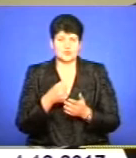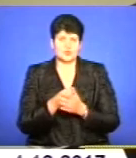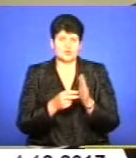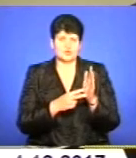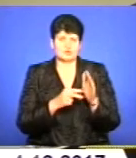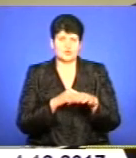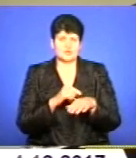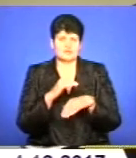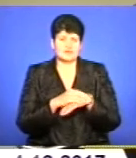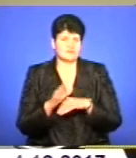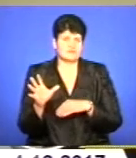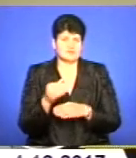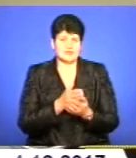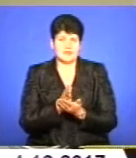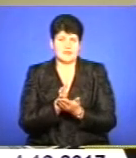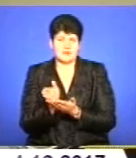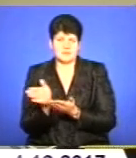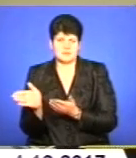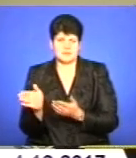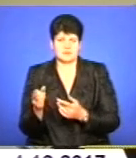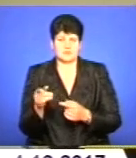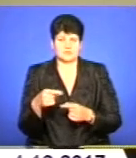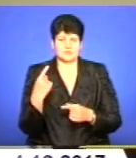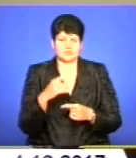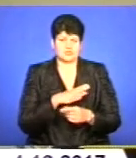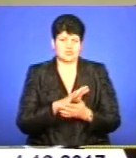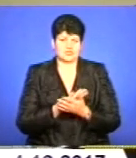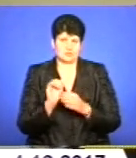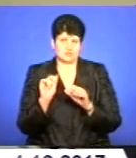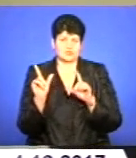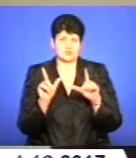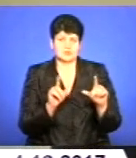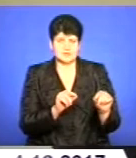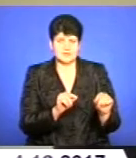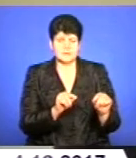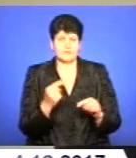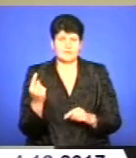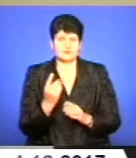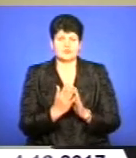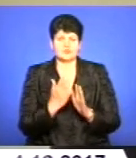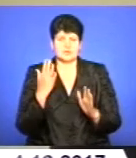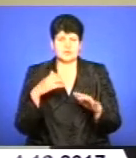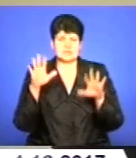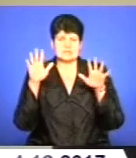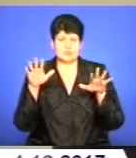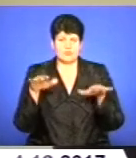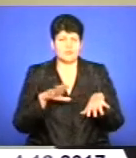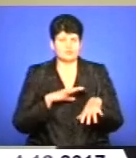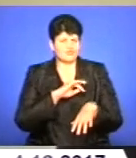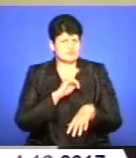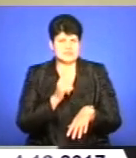вечора вже всі були напрямки чисті і можна було проїхати. В першу чергу снігопад дійсно інтенсивний,